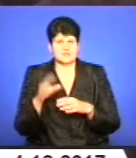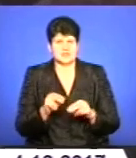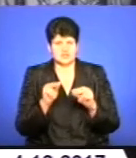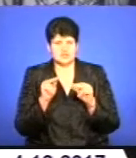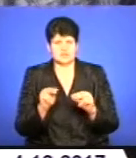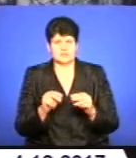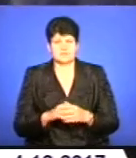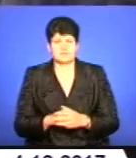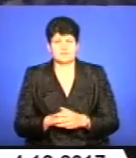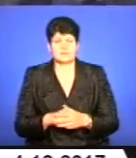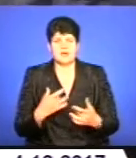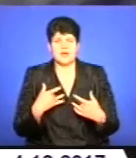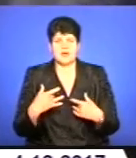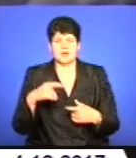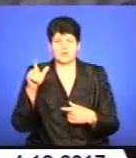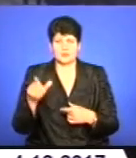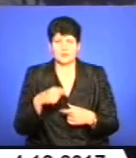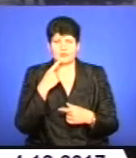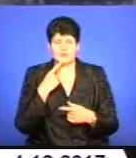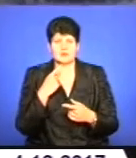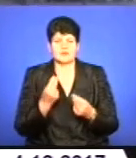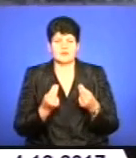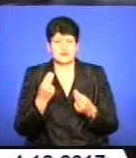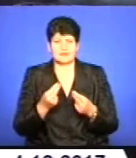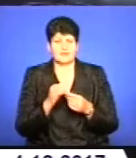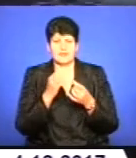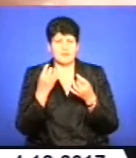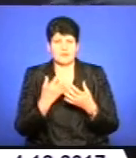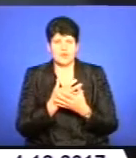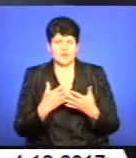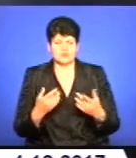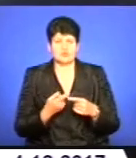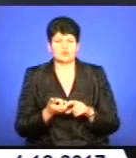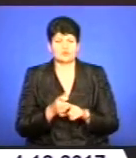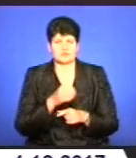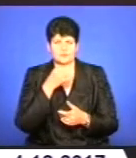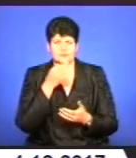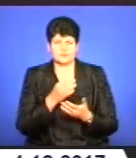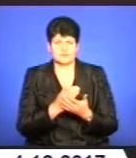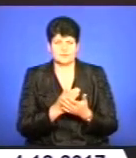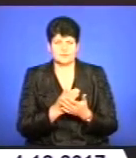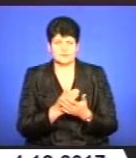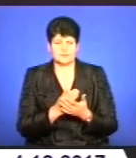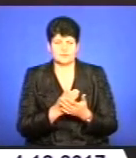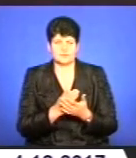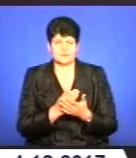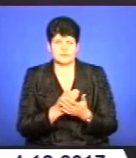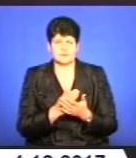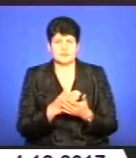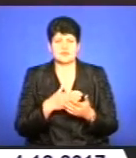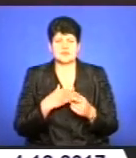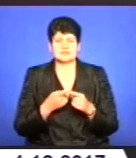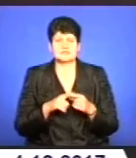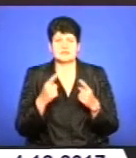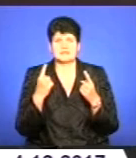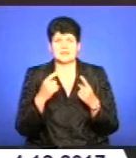відверто. Актори кажуть, зіграти реальних героїв непросто і відповідально. Для нас це дуже велика